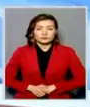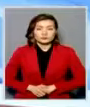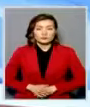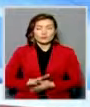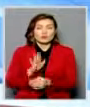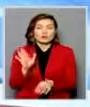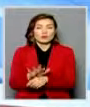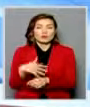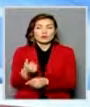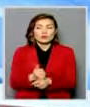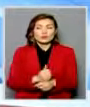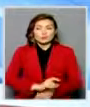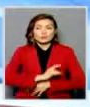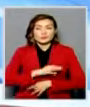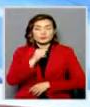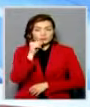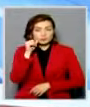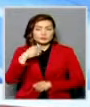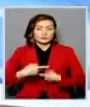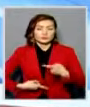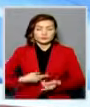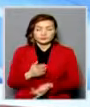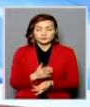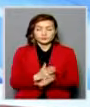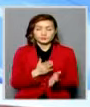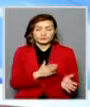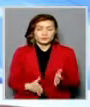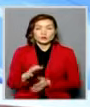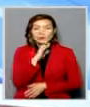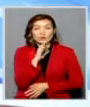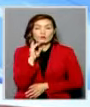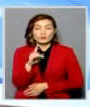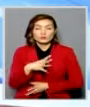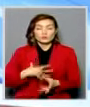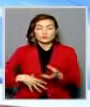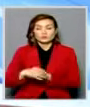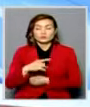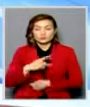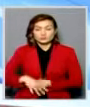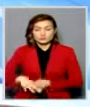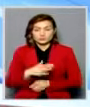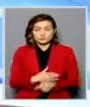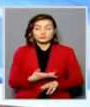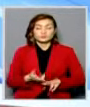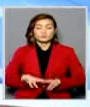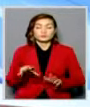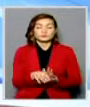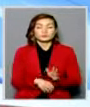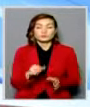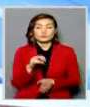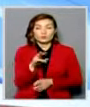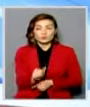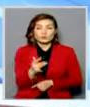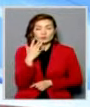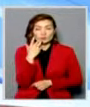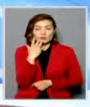Согласно поручению президента Коры Сукуно, с прошлого года отмечается не только на Западе, но и по всей территории республики. В текущем году атрауцы